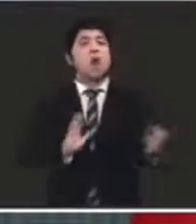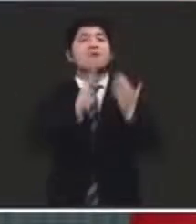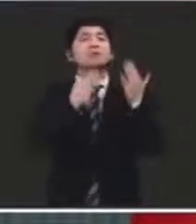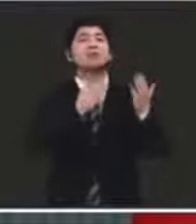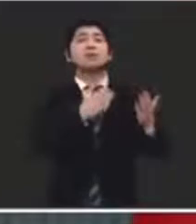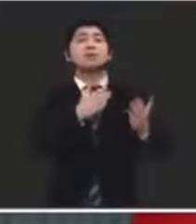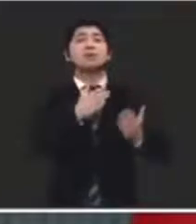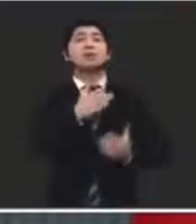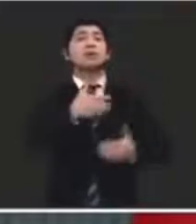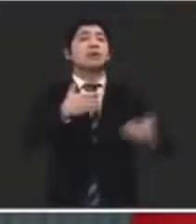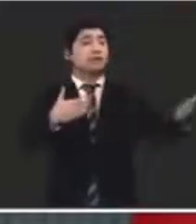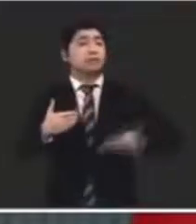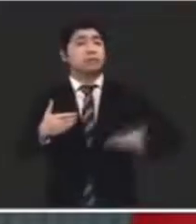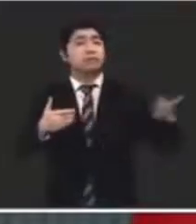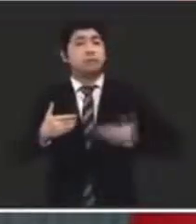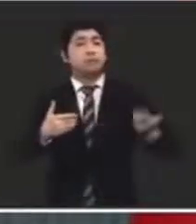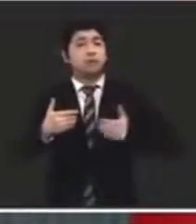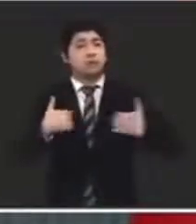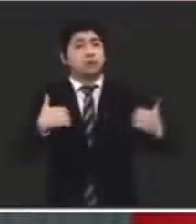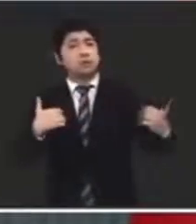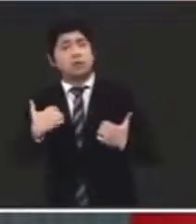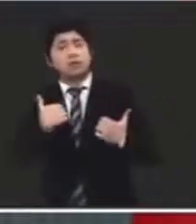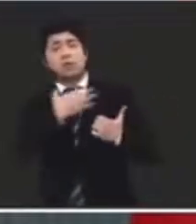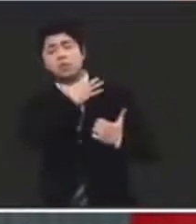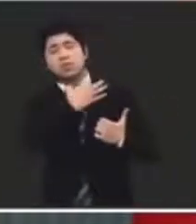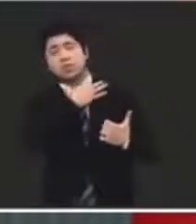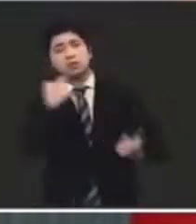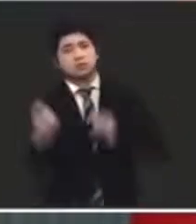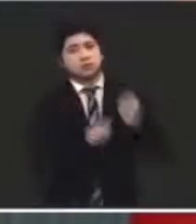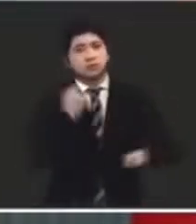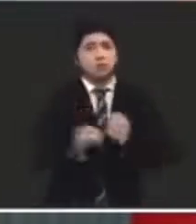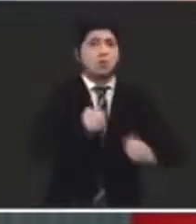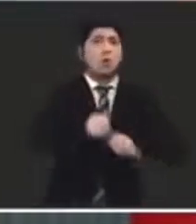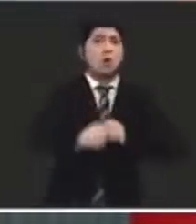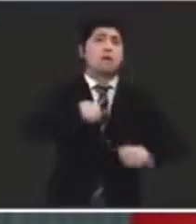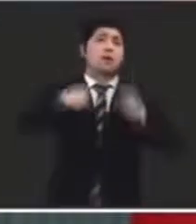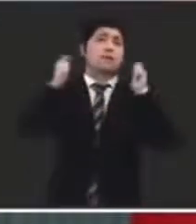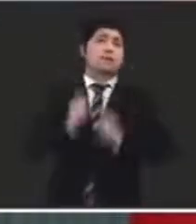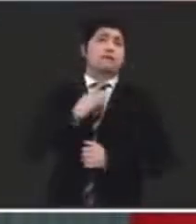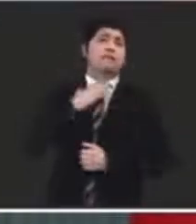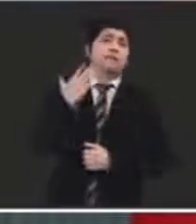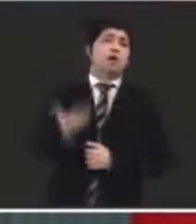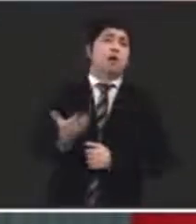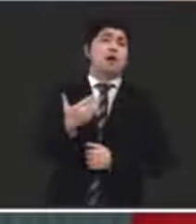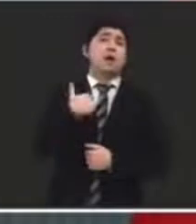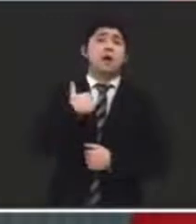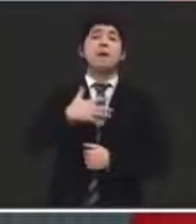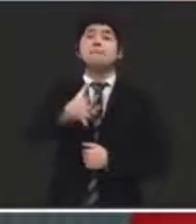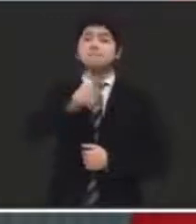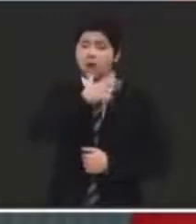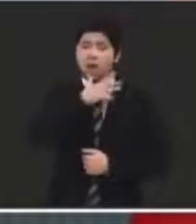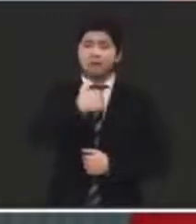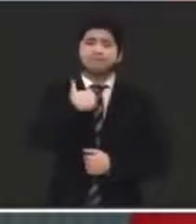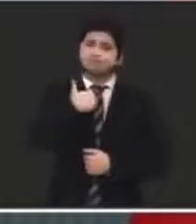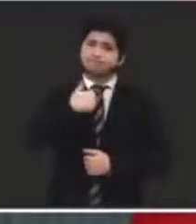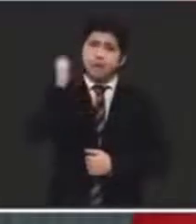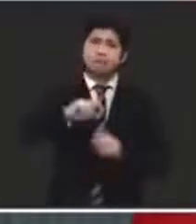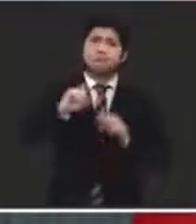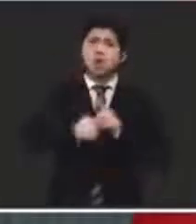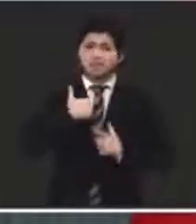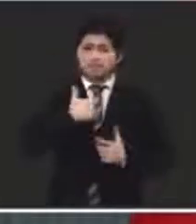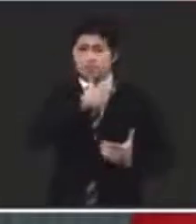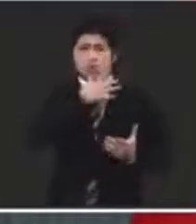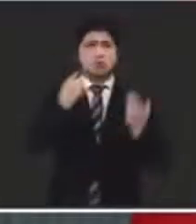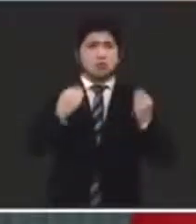takoz koyma çabaları ile uğraşmak mecburiyetinde kaldık billahi istisna Yaptığımız her projeyi